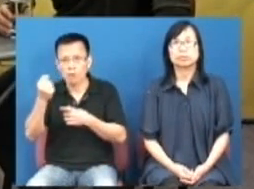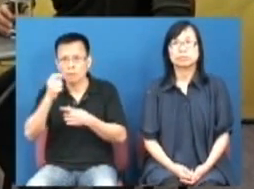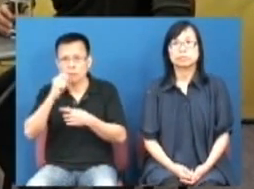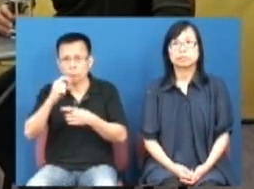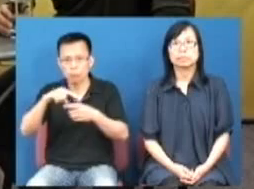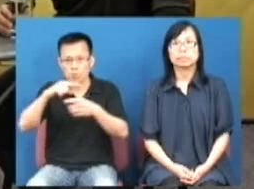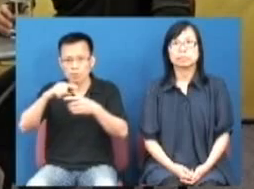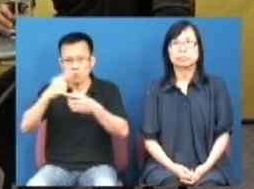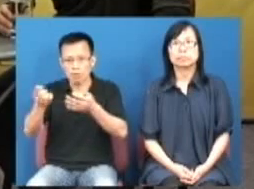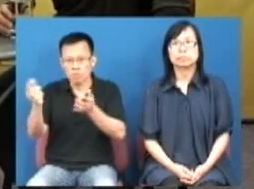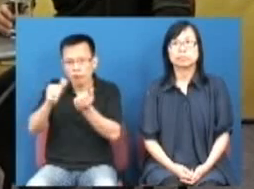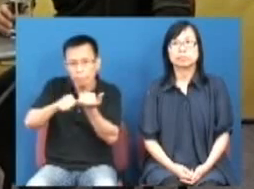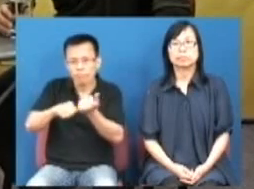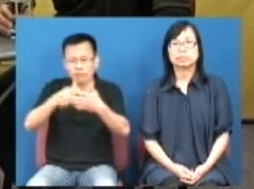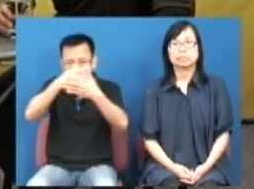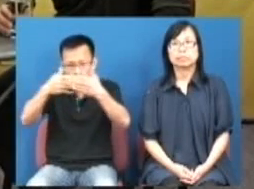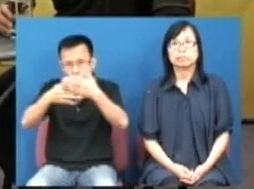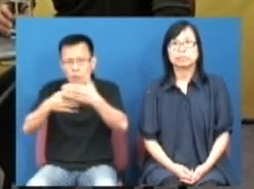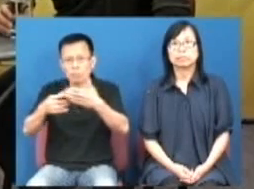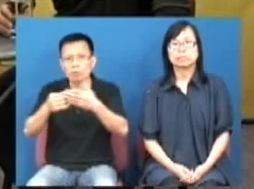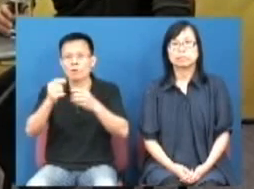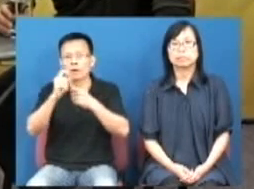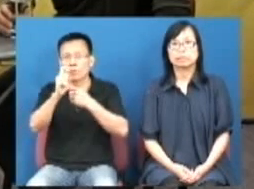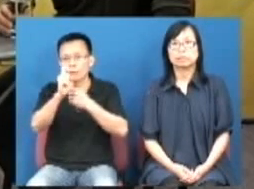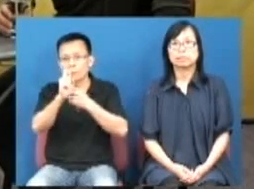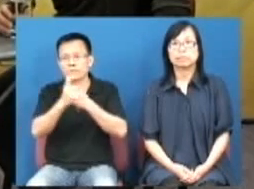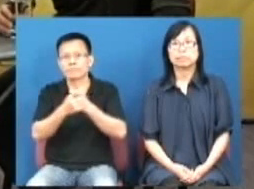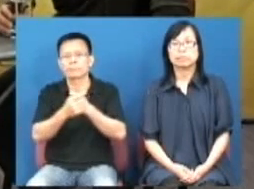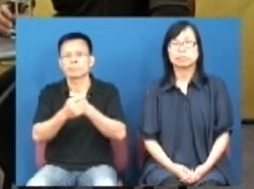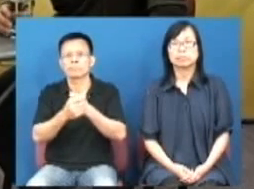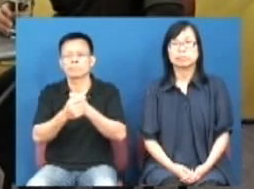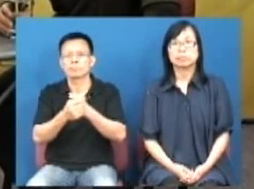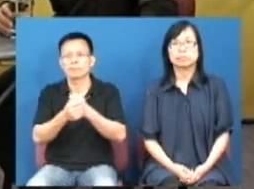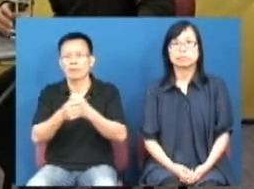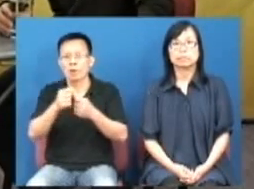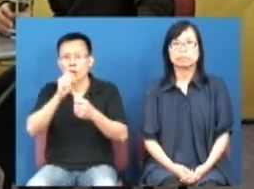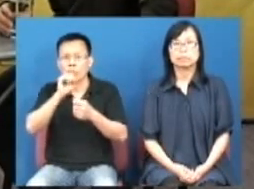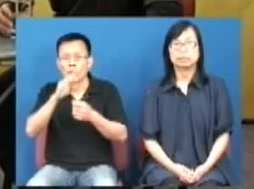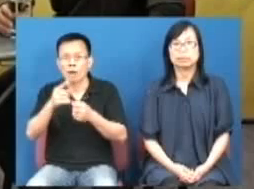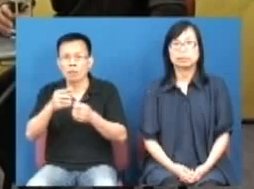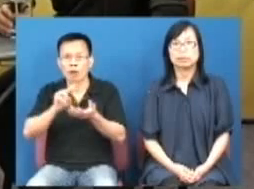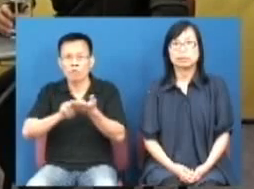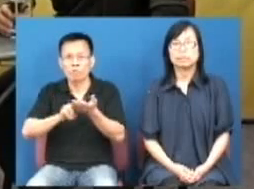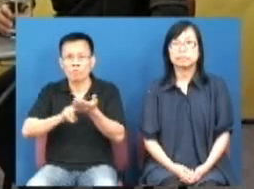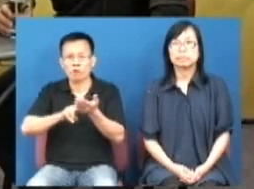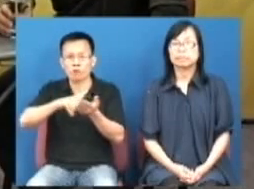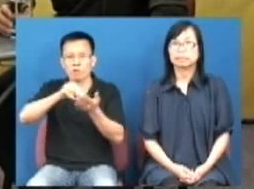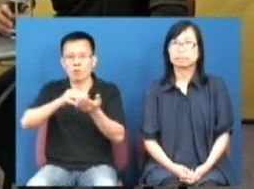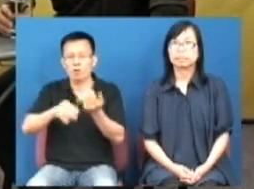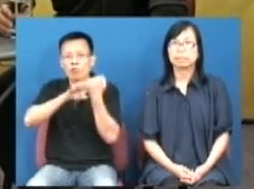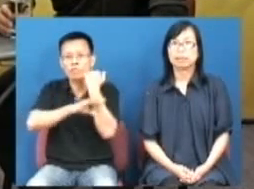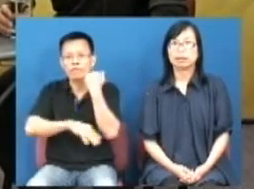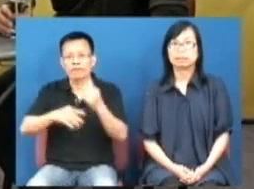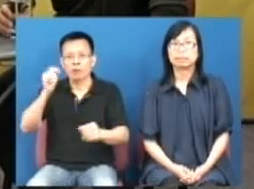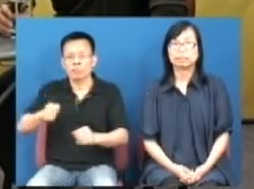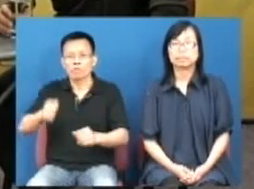嘅。叫附錄九，咁啊附錄咁啊就係，原來就話咧喺一個法庭就曾經有個判例，就話咧如果